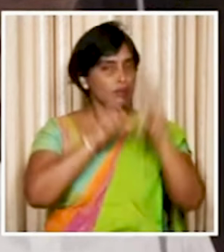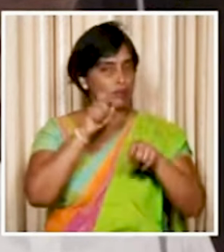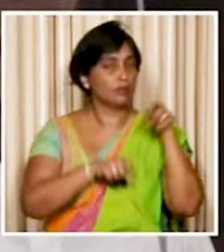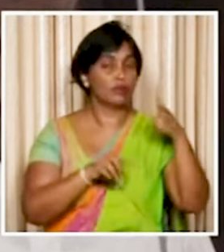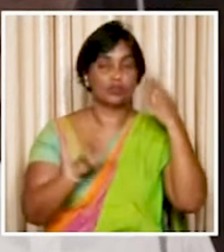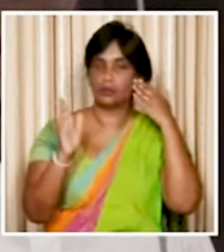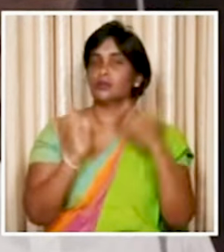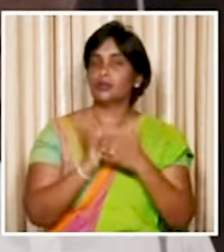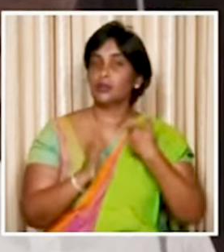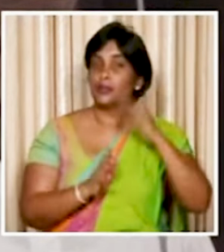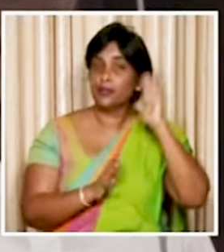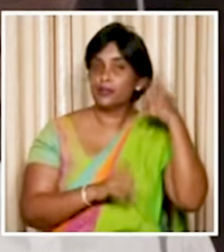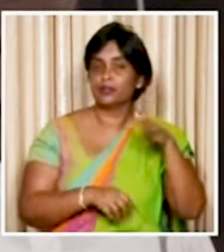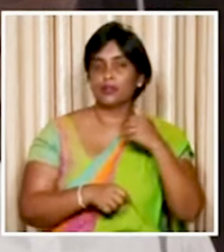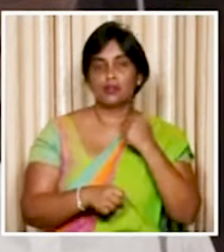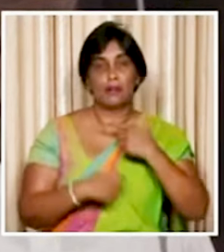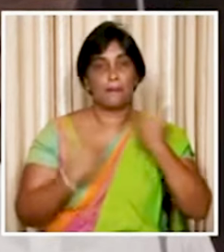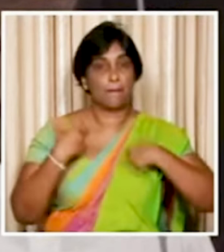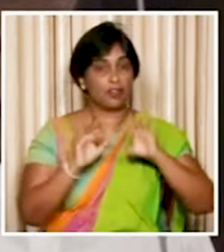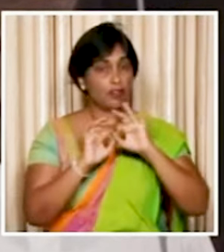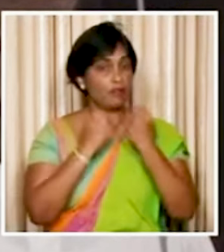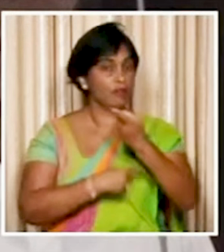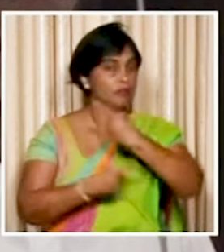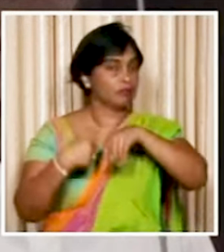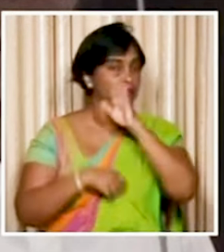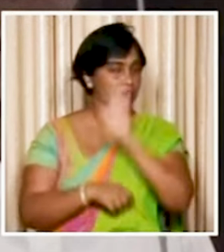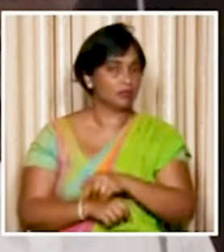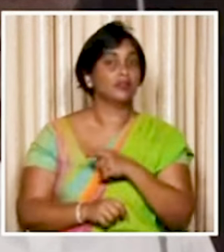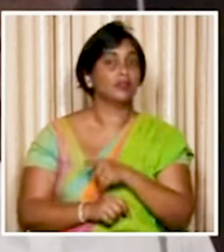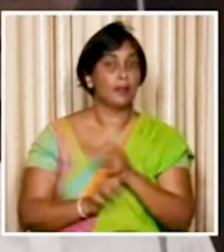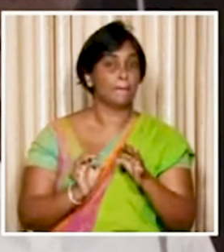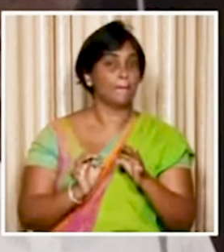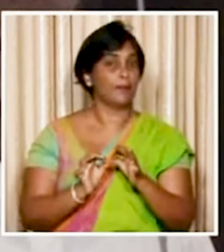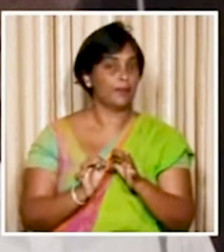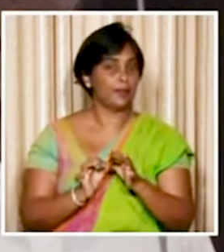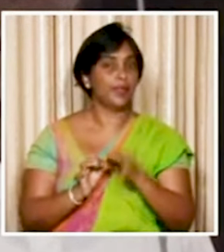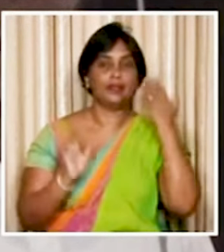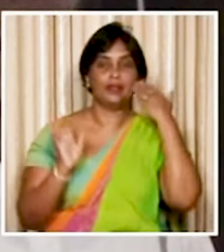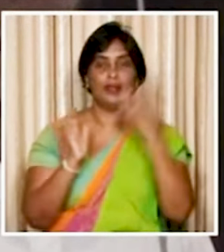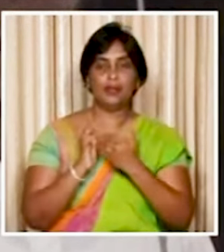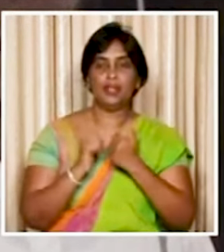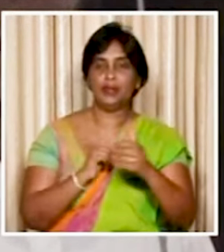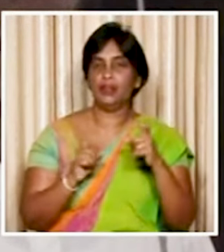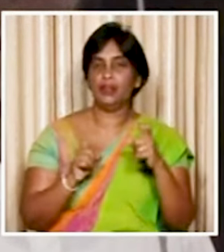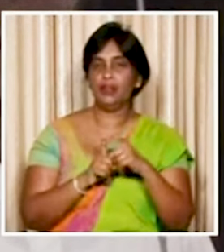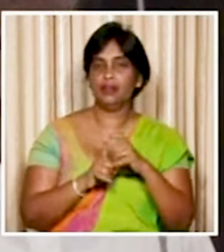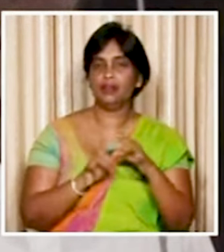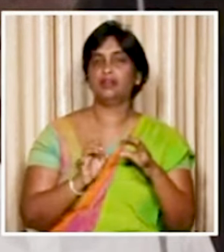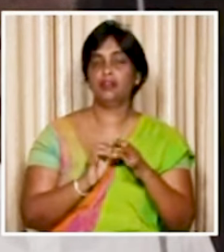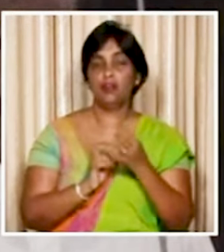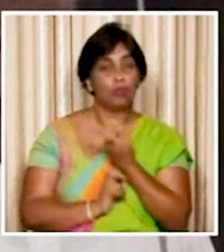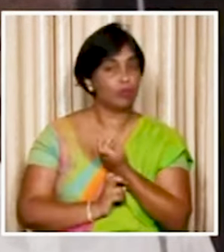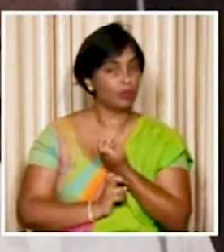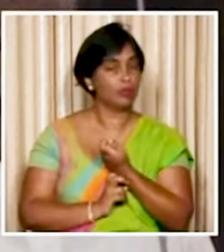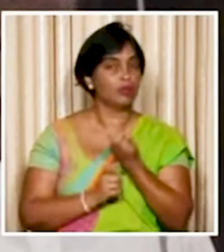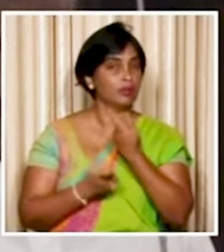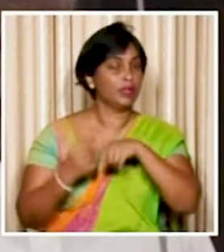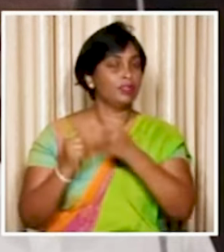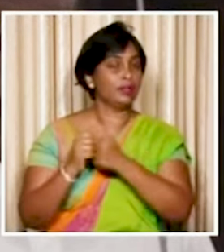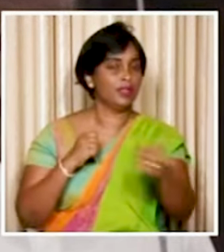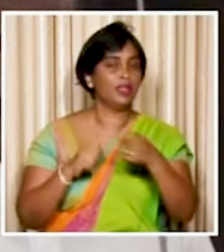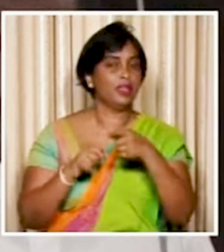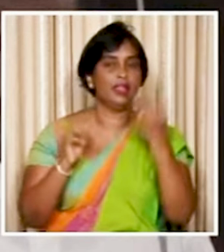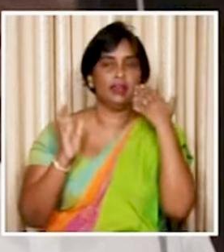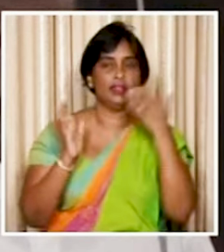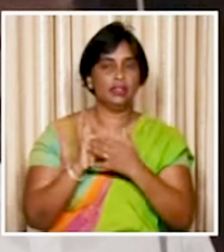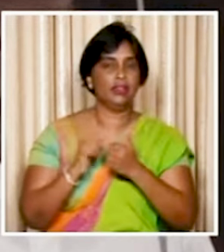1,000,000,000,000 டாலர்களை பெற்று இலங்கையினுடைய வறுமையை மீட்பதற்காக அதை